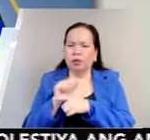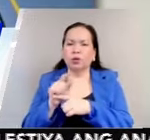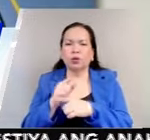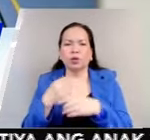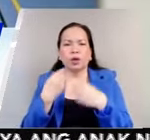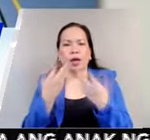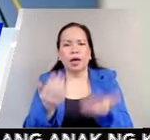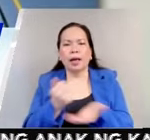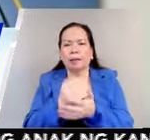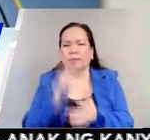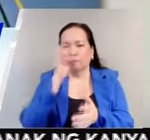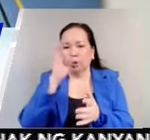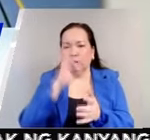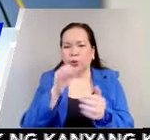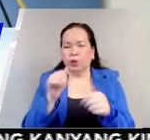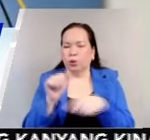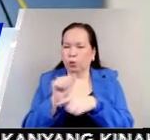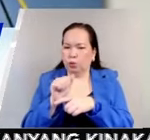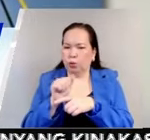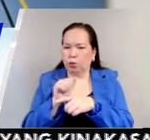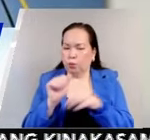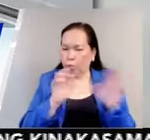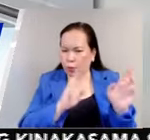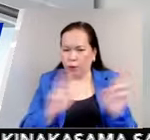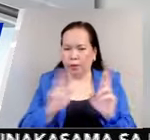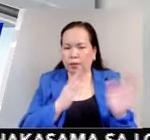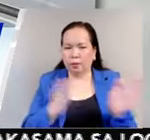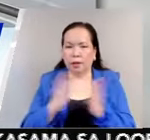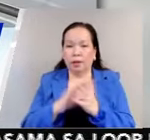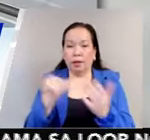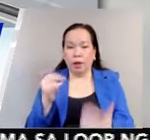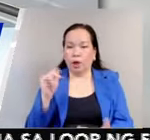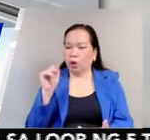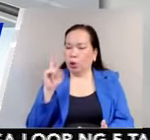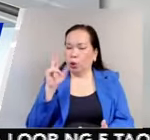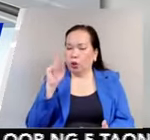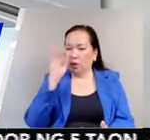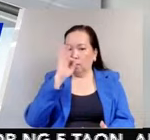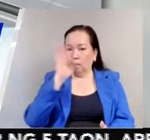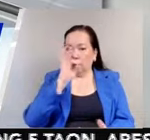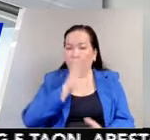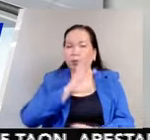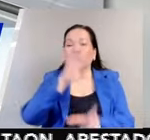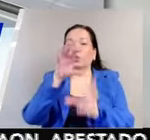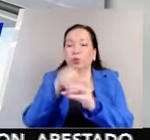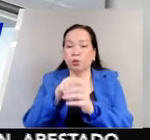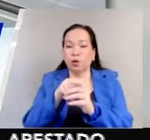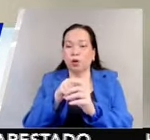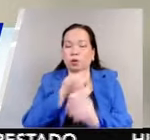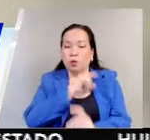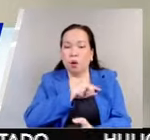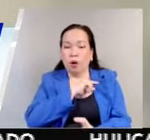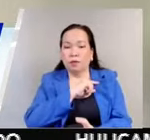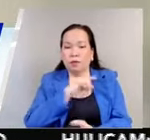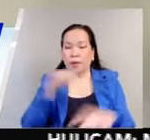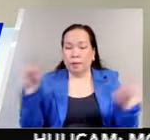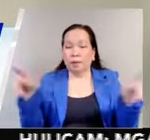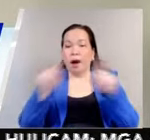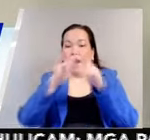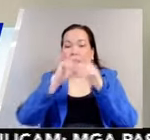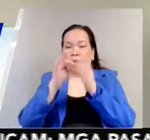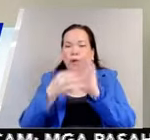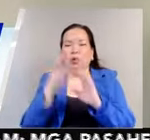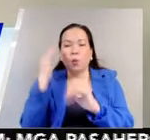Olympian. Sa ngayon, may 13 Pinoy athlete na nag-qualify sa Paris Olympics pero umaasa ang POC na aabot sa